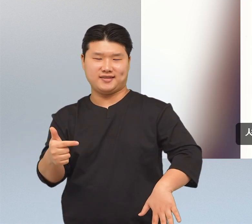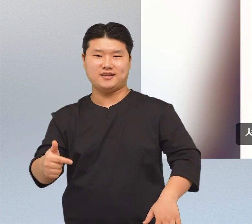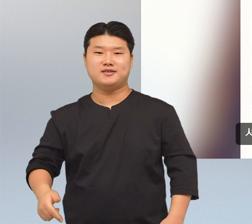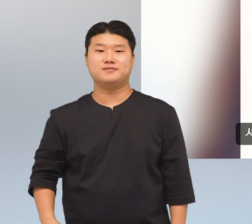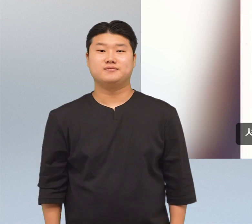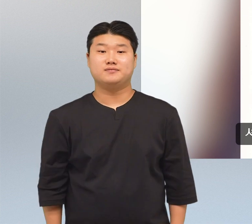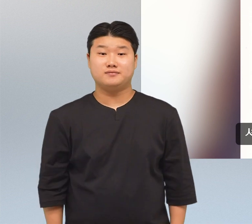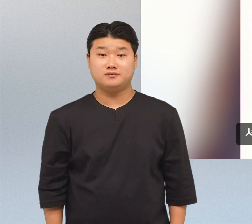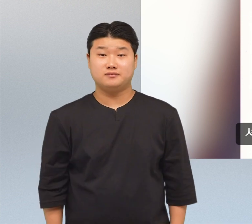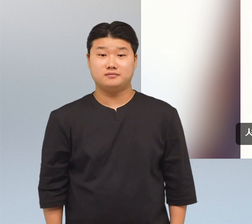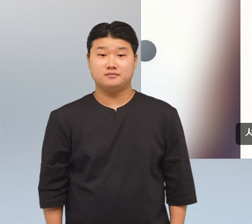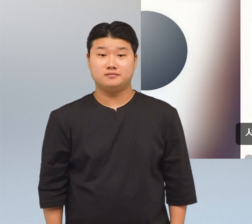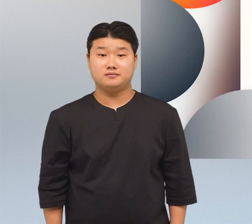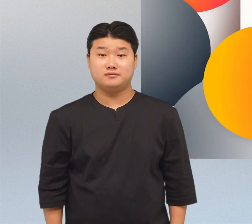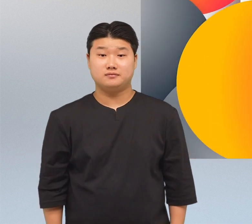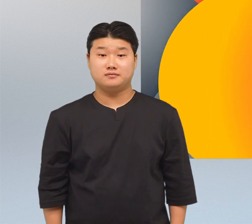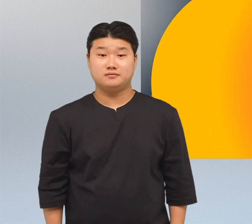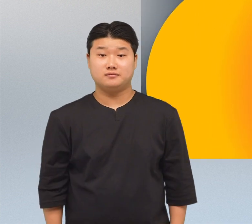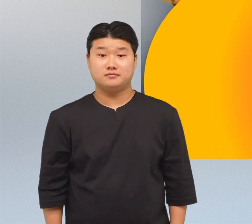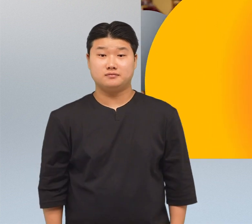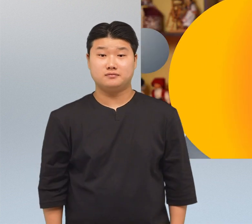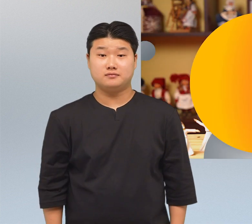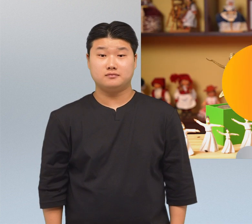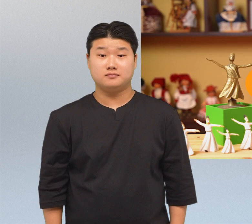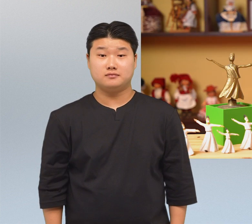카프탄을 입었습니다.